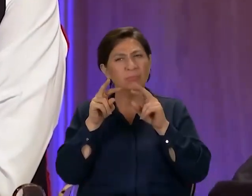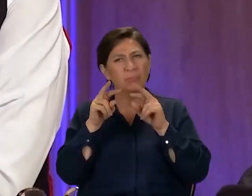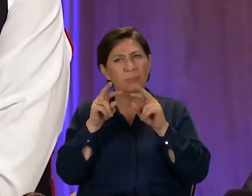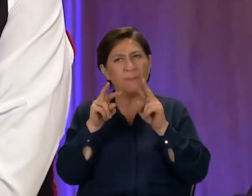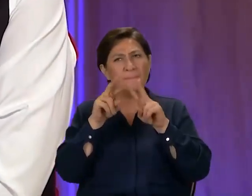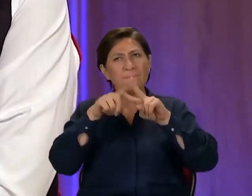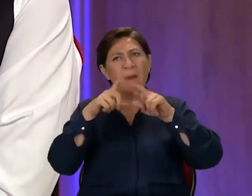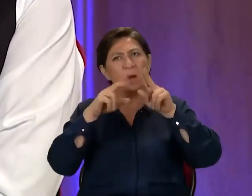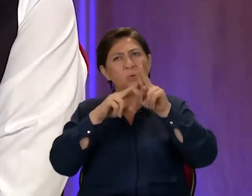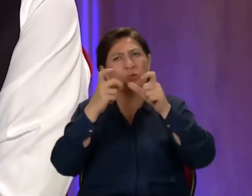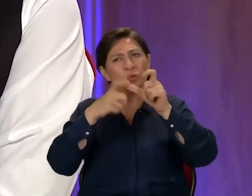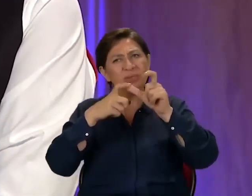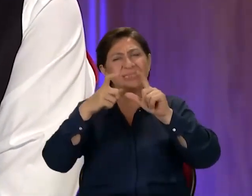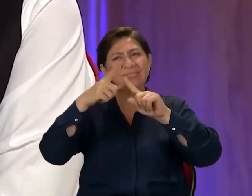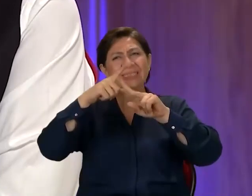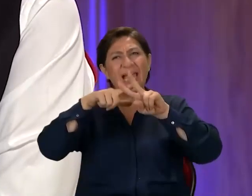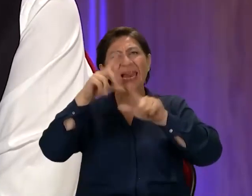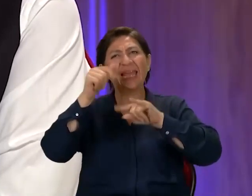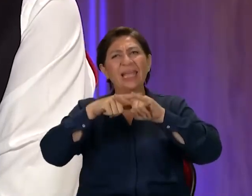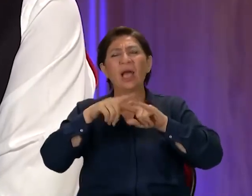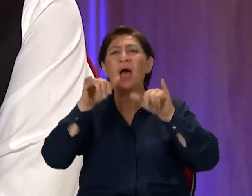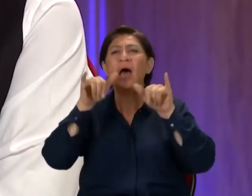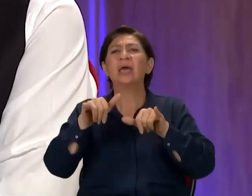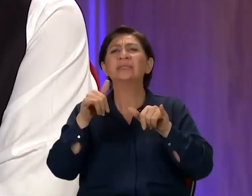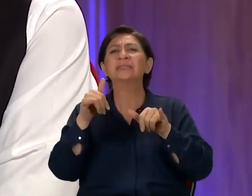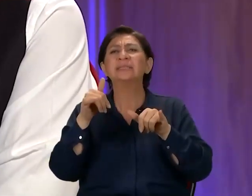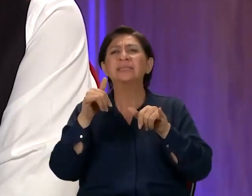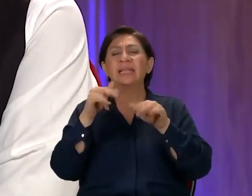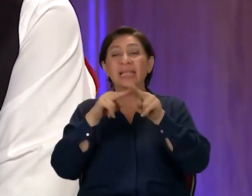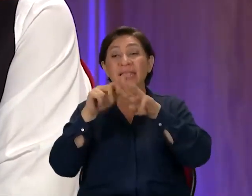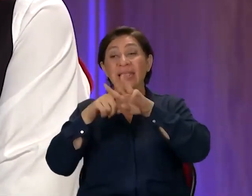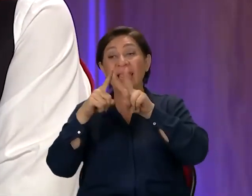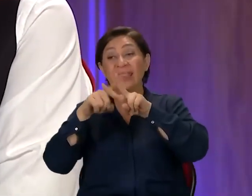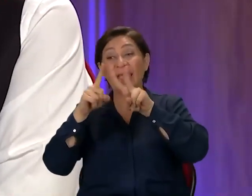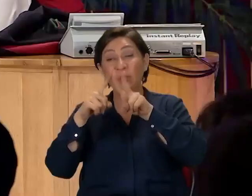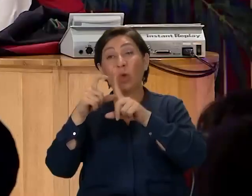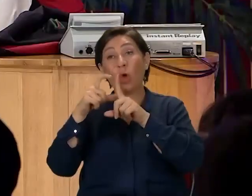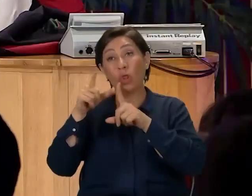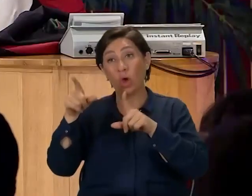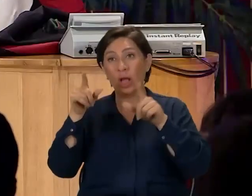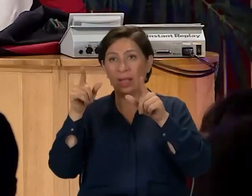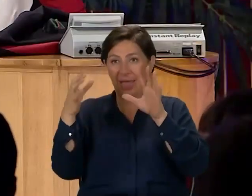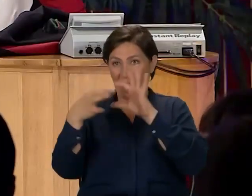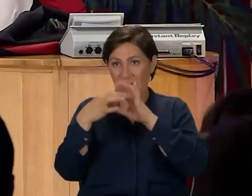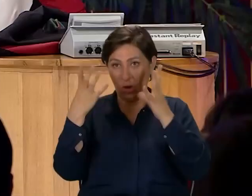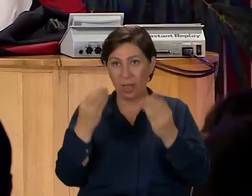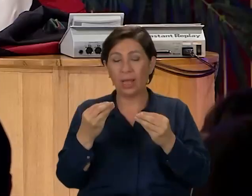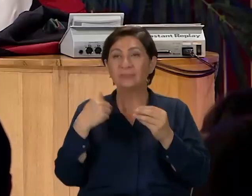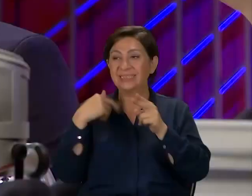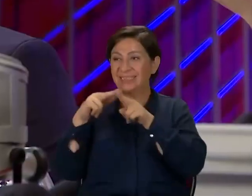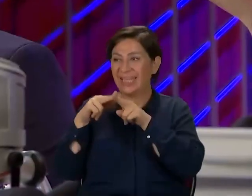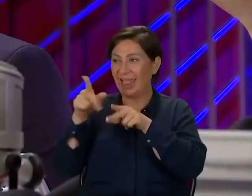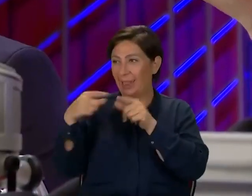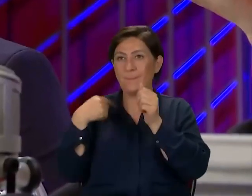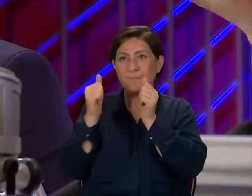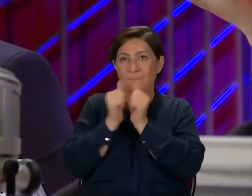makus talih diyorum ben buna. Çünkü aynı şey mesela Kenan Doğulu ile ilgili olarak biz Kenan Doğulu